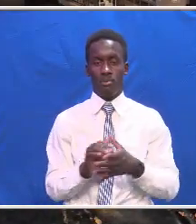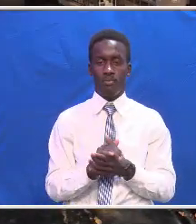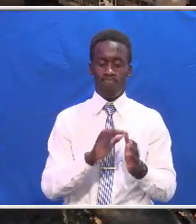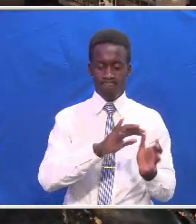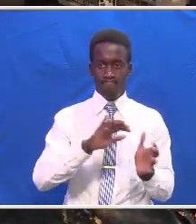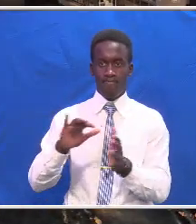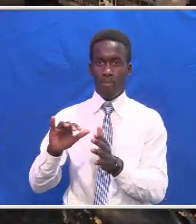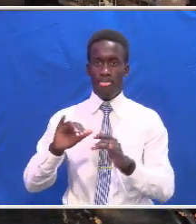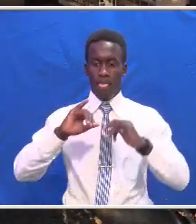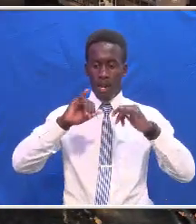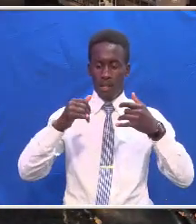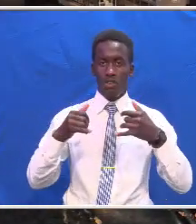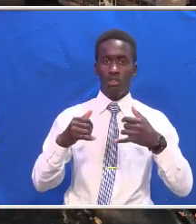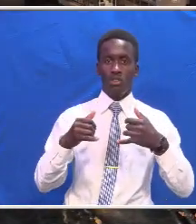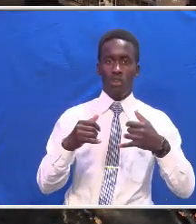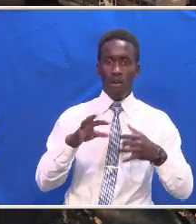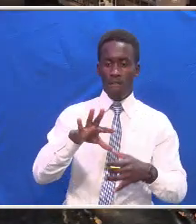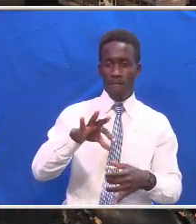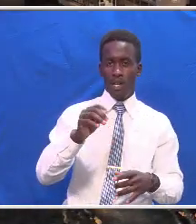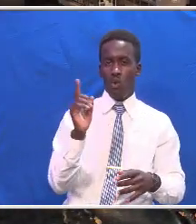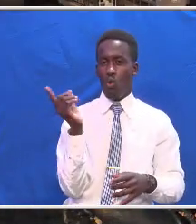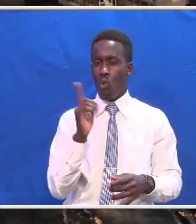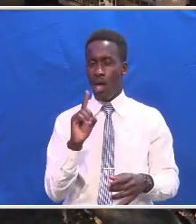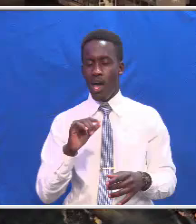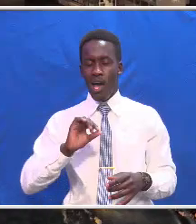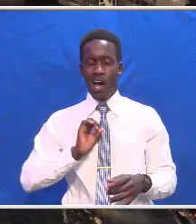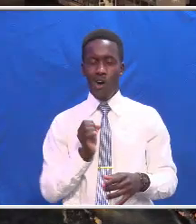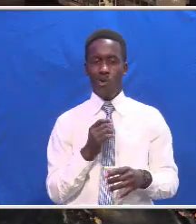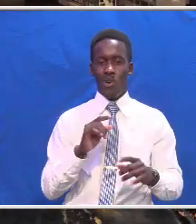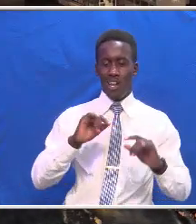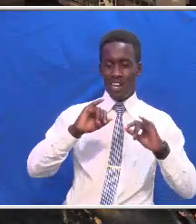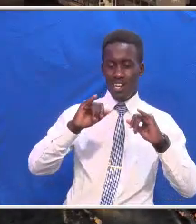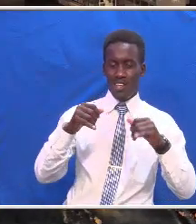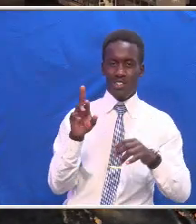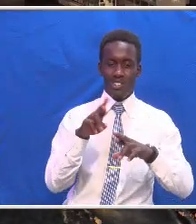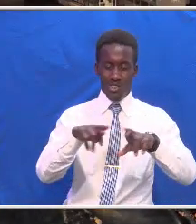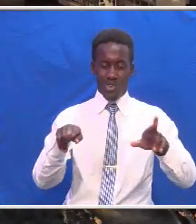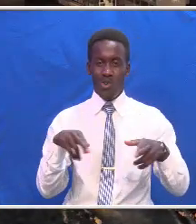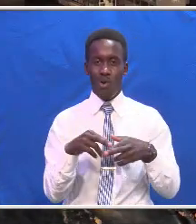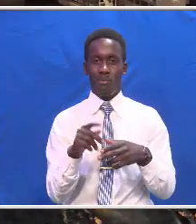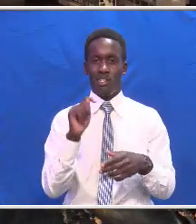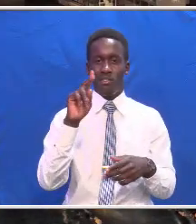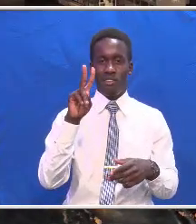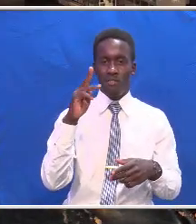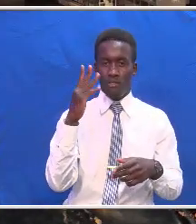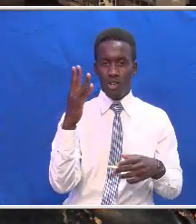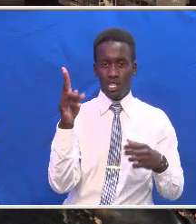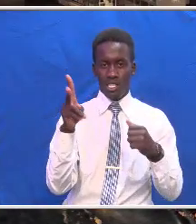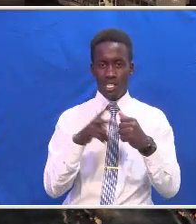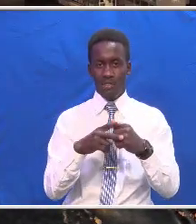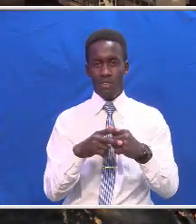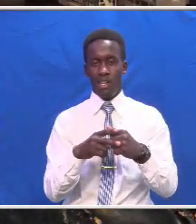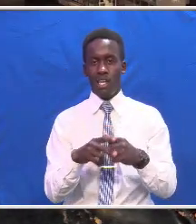Taarifa hizi mtazamaji unazidi kuzipokea kutoka chumba chetu cha habari hapa jijini Nairobi, kwenye mitandao pia tupo, kwenye